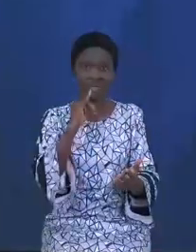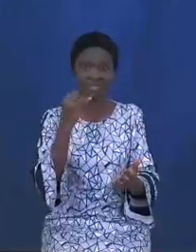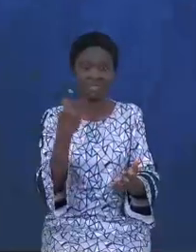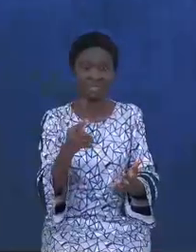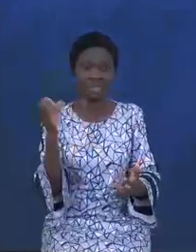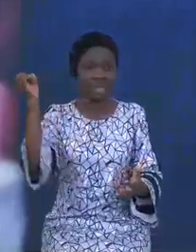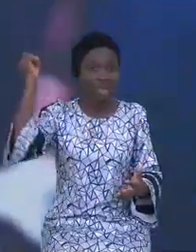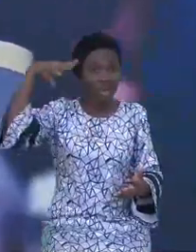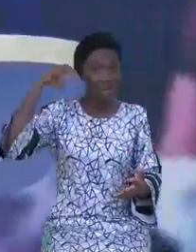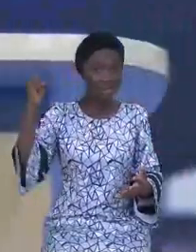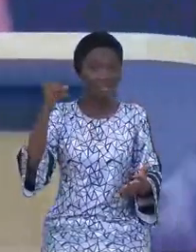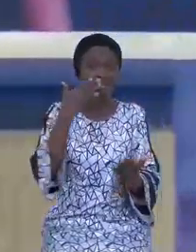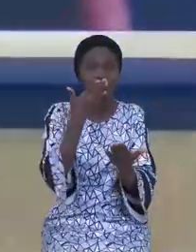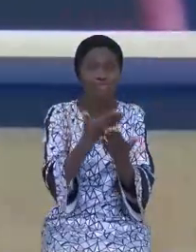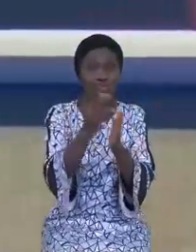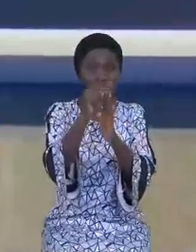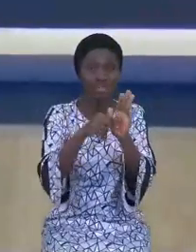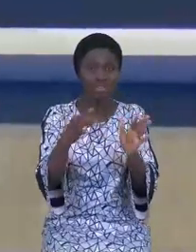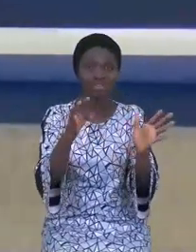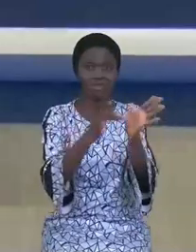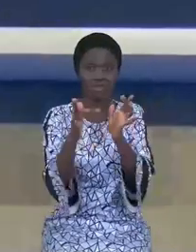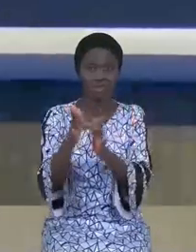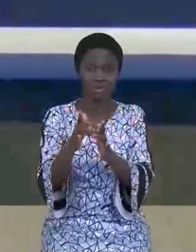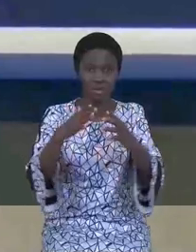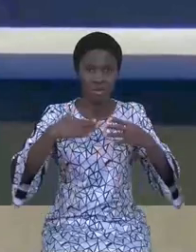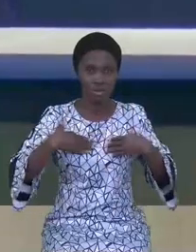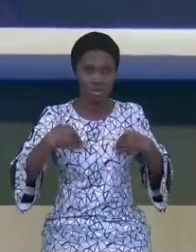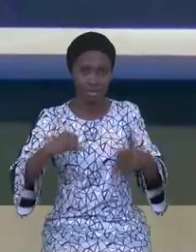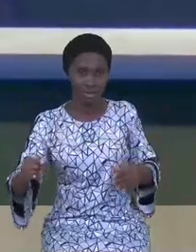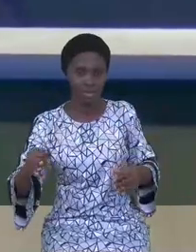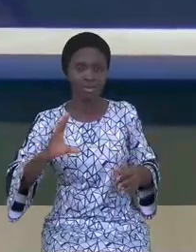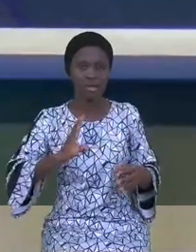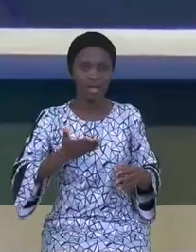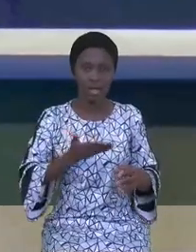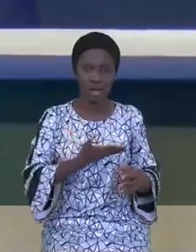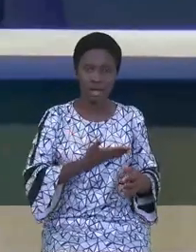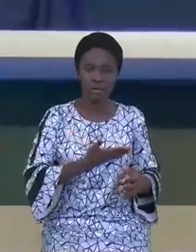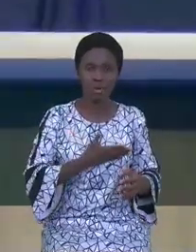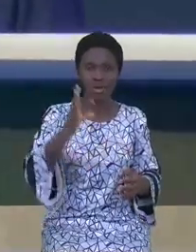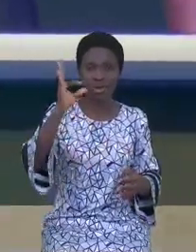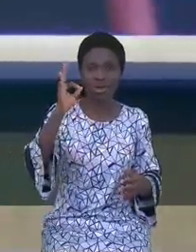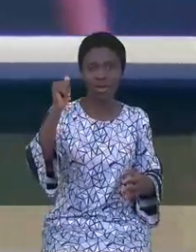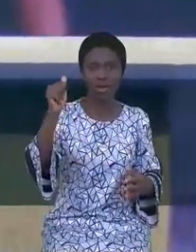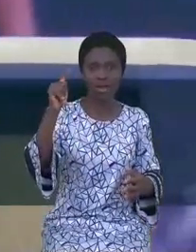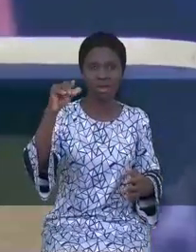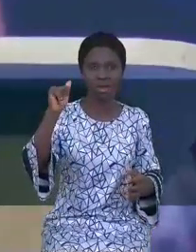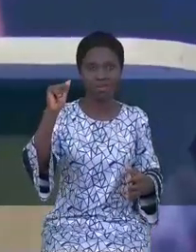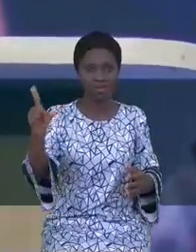C'est la bonté gracieuse de Jésus pour guérir nos maladies fatales.